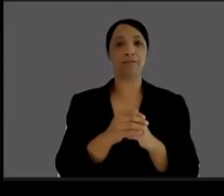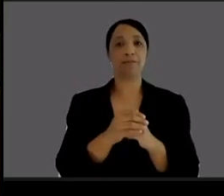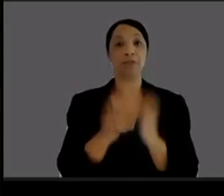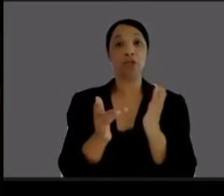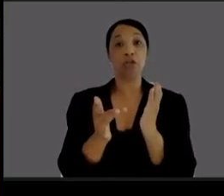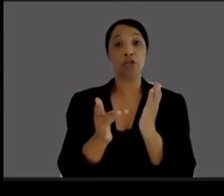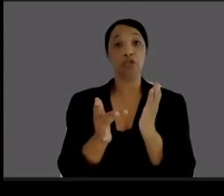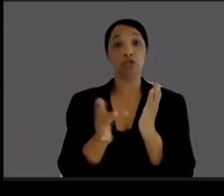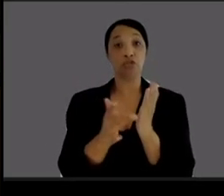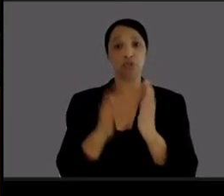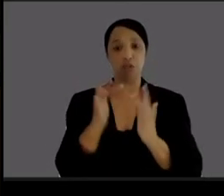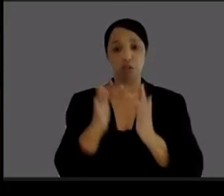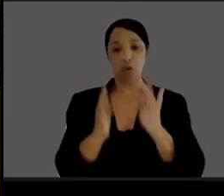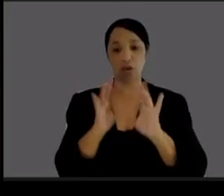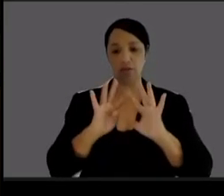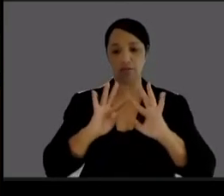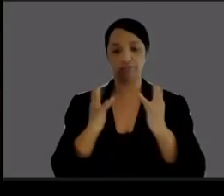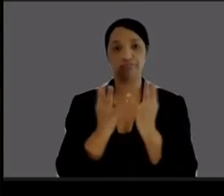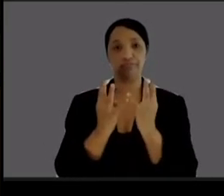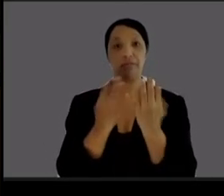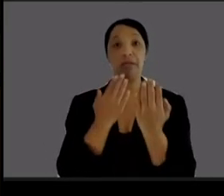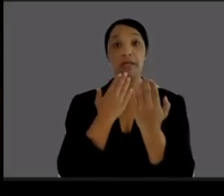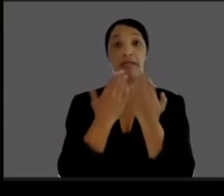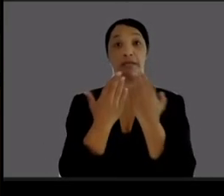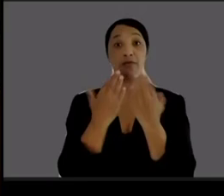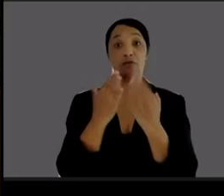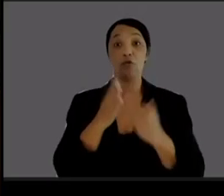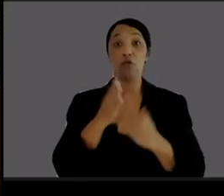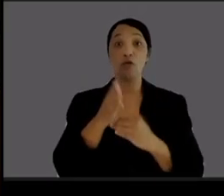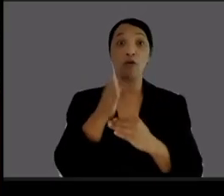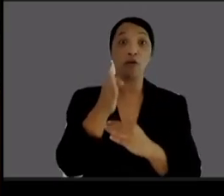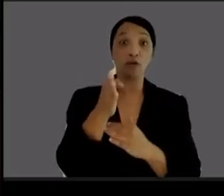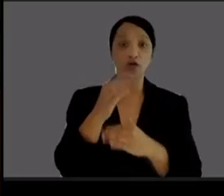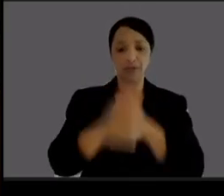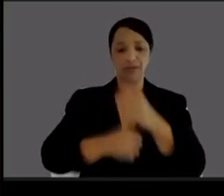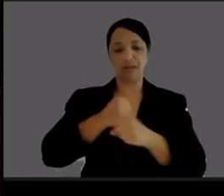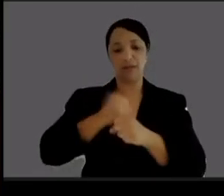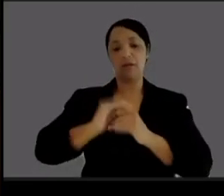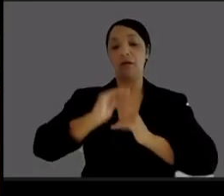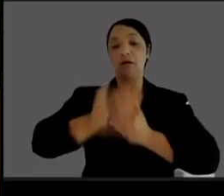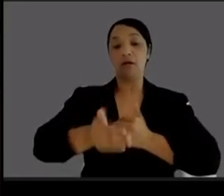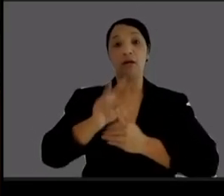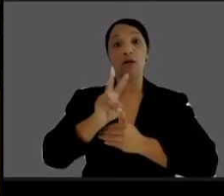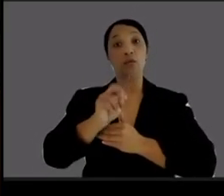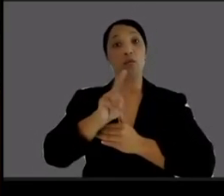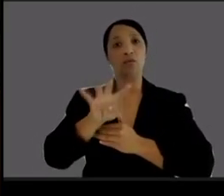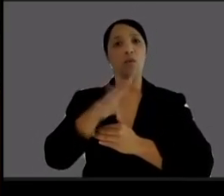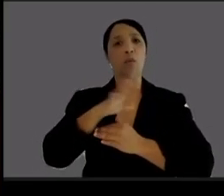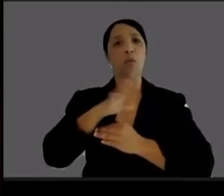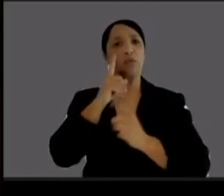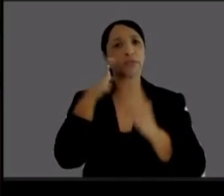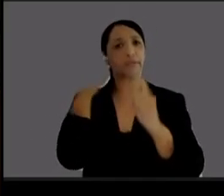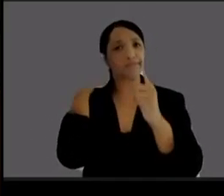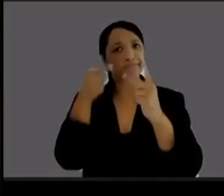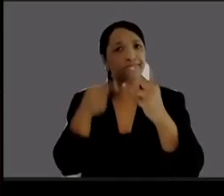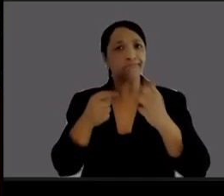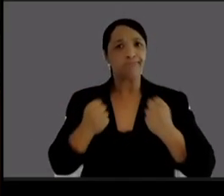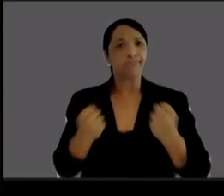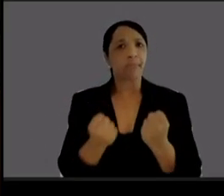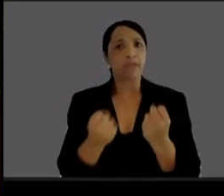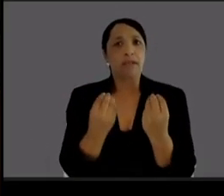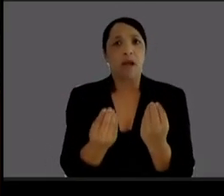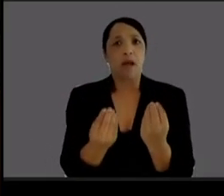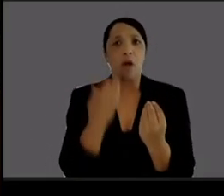いうものを設立することになっておりますえそして2024年に開催される未来サミットに向けてグローバルデジタル